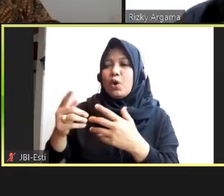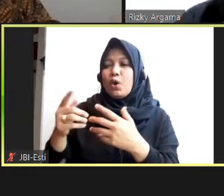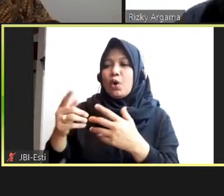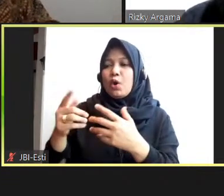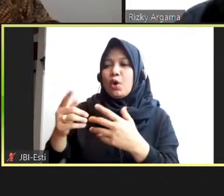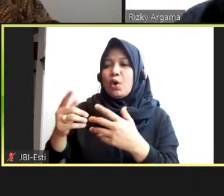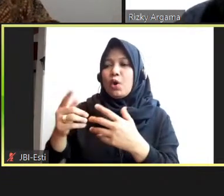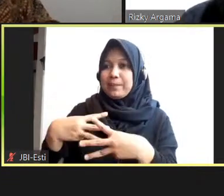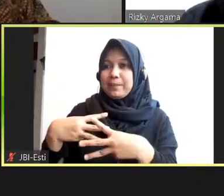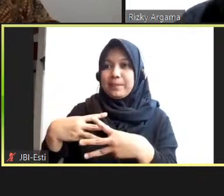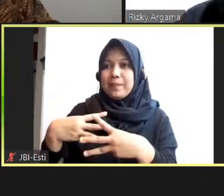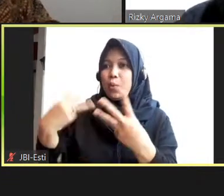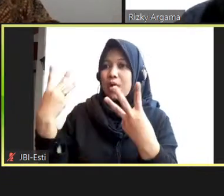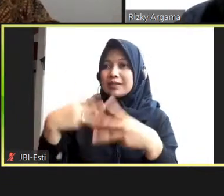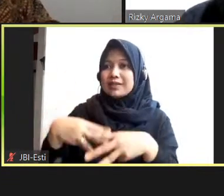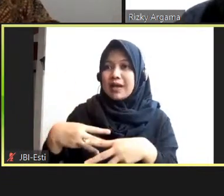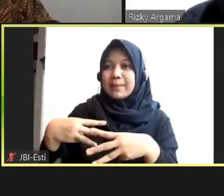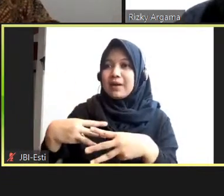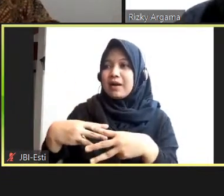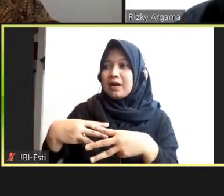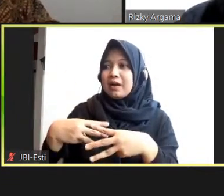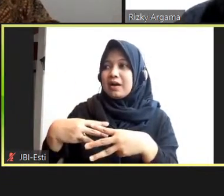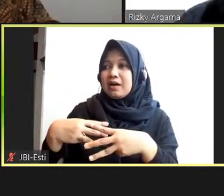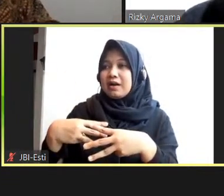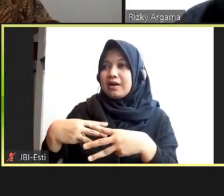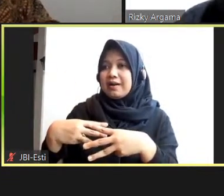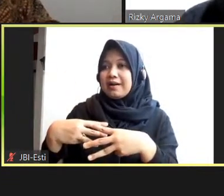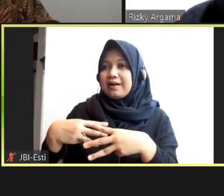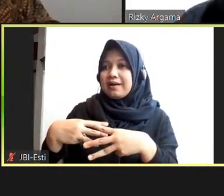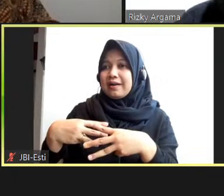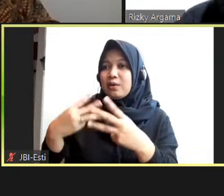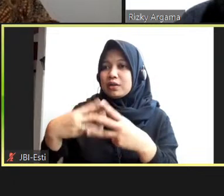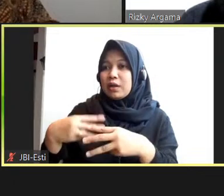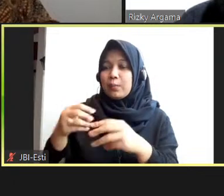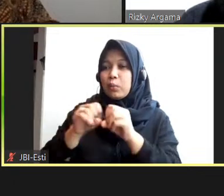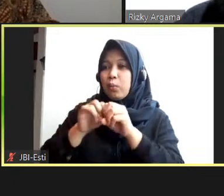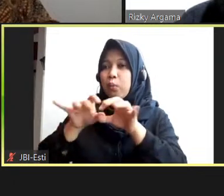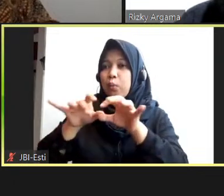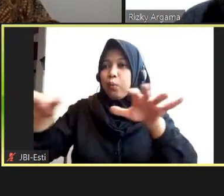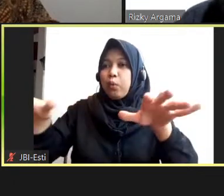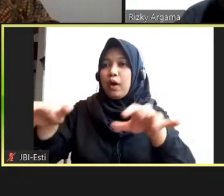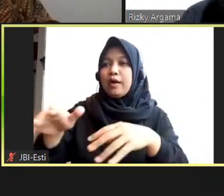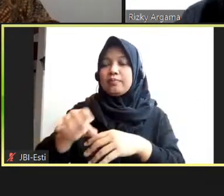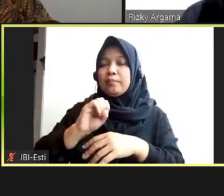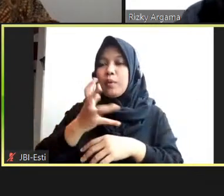kemudian menyebarkan bahwa dia akan meledak, akan membunuh Kapolri. Itu